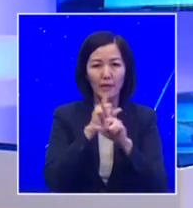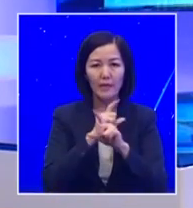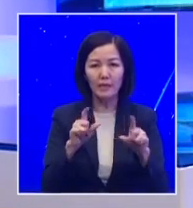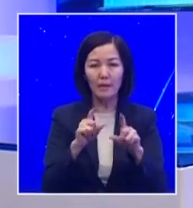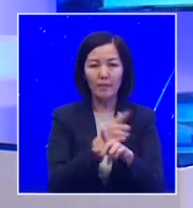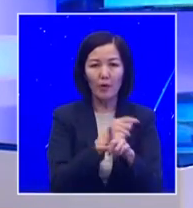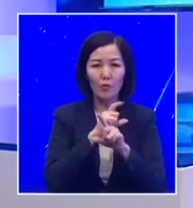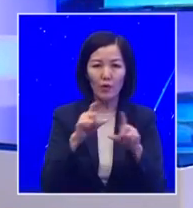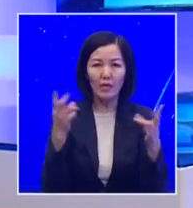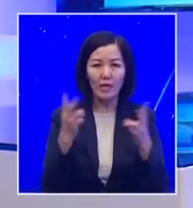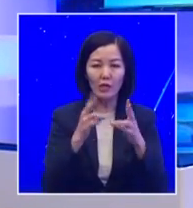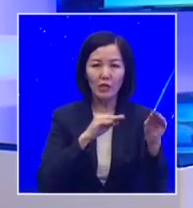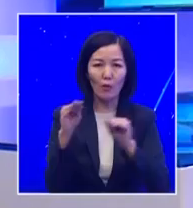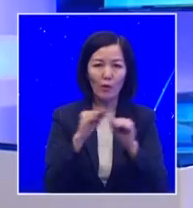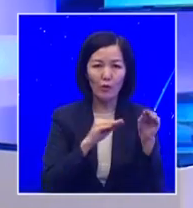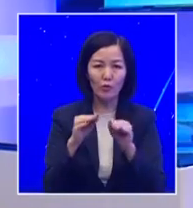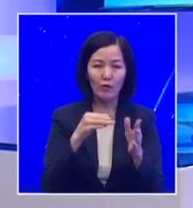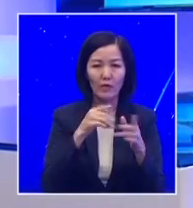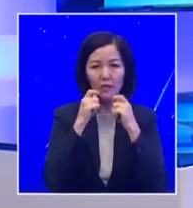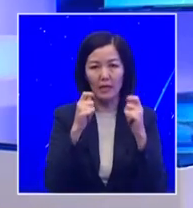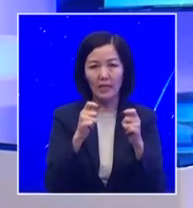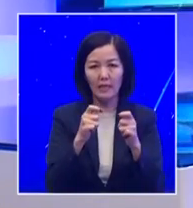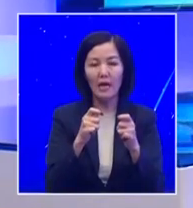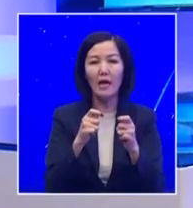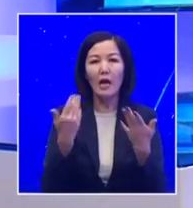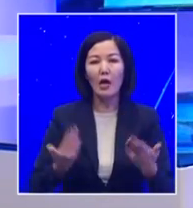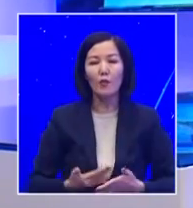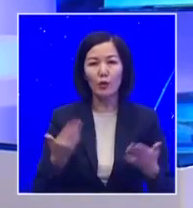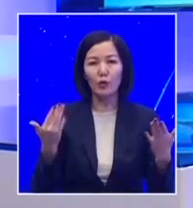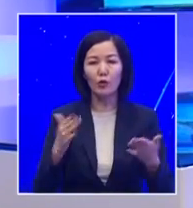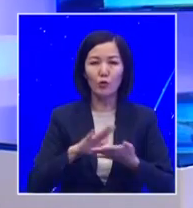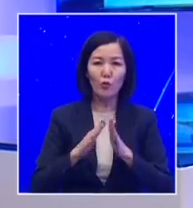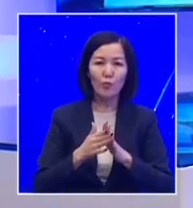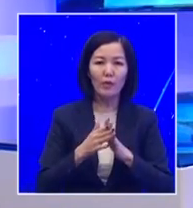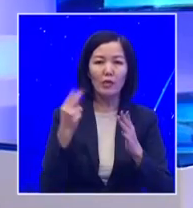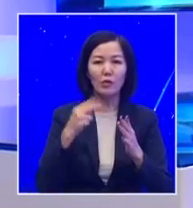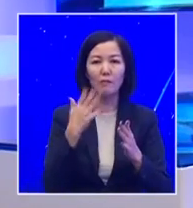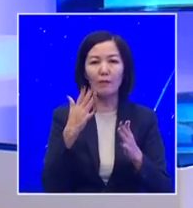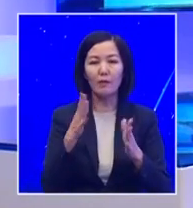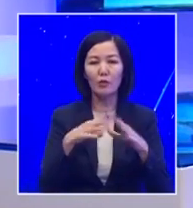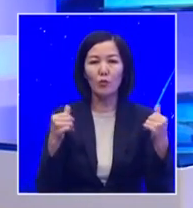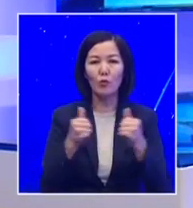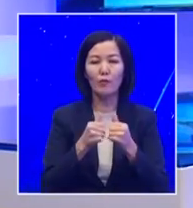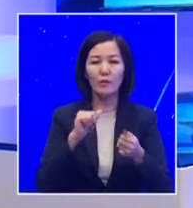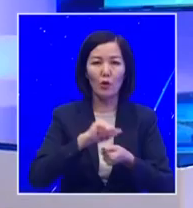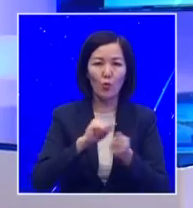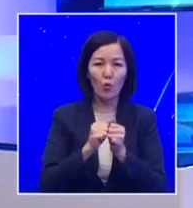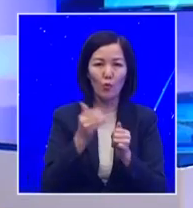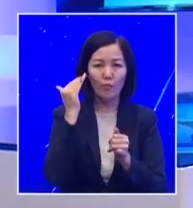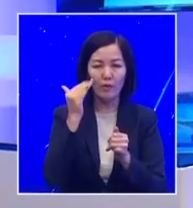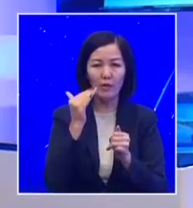мектебі мен ауруханасына қажетті құрал жабдықтар таратты. Сонымен қатар әлеуметтік тұрмысы төмен 25 отбасына көмір түсіріп берді.